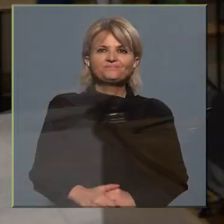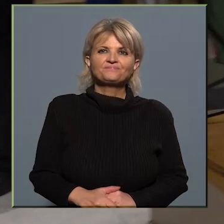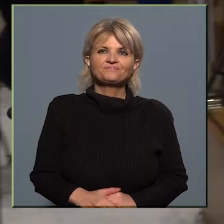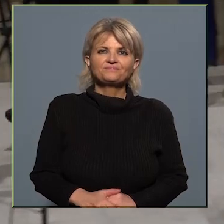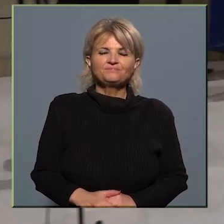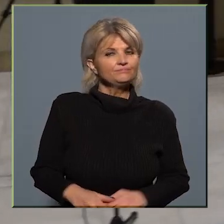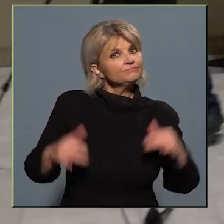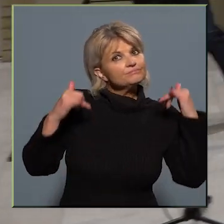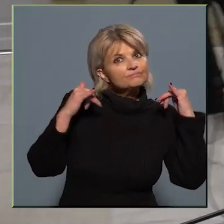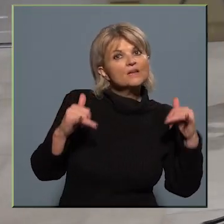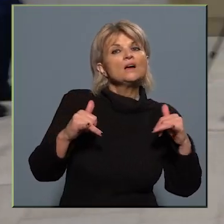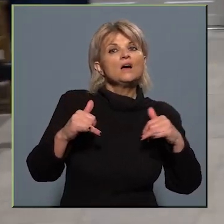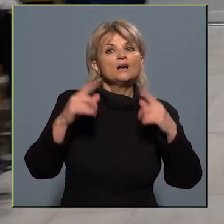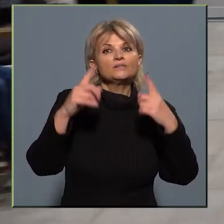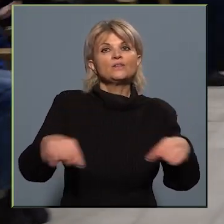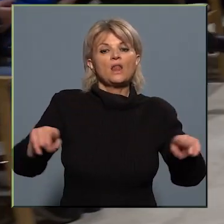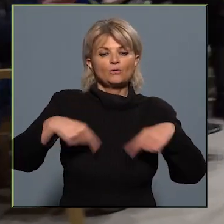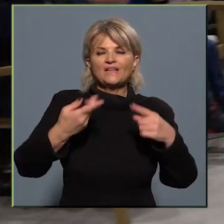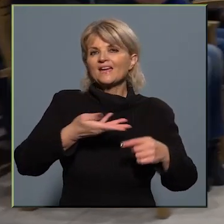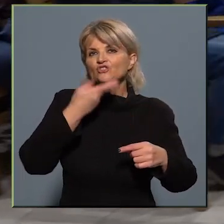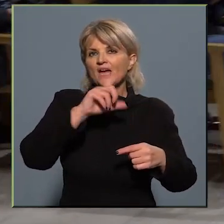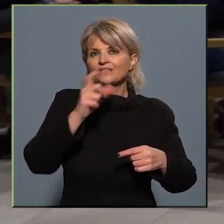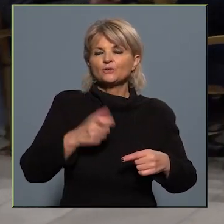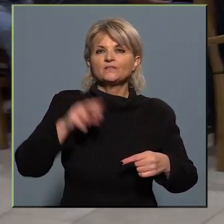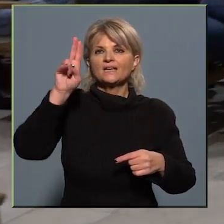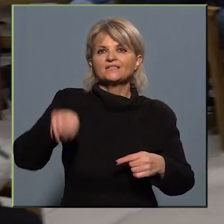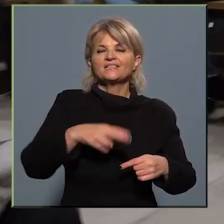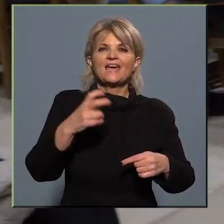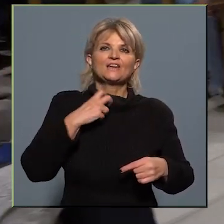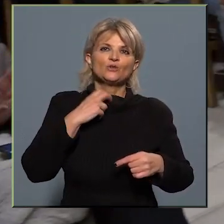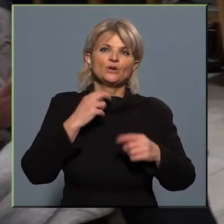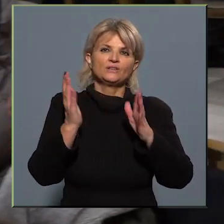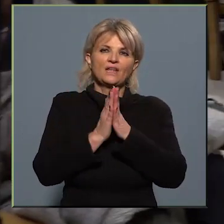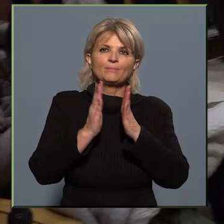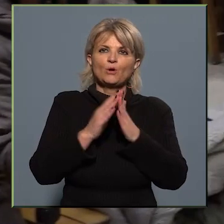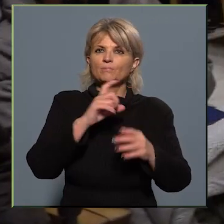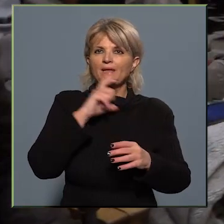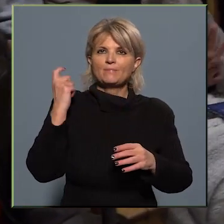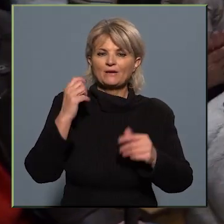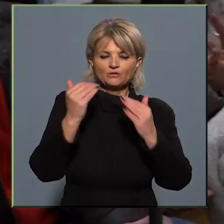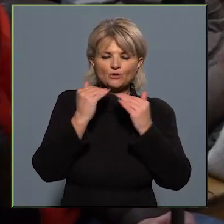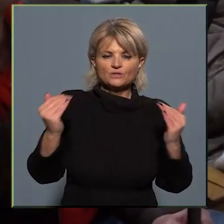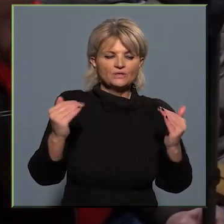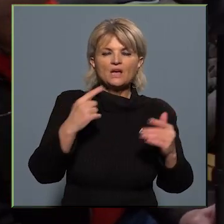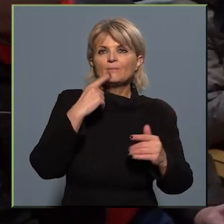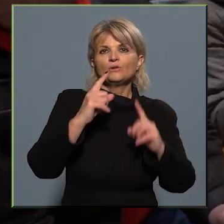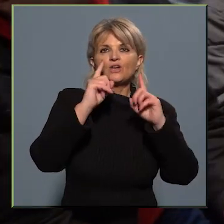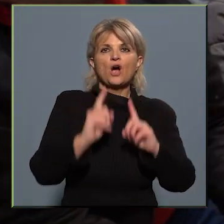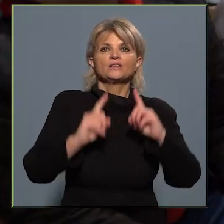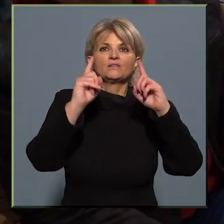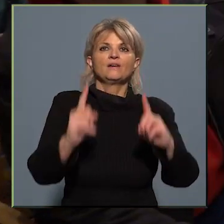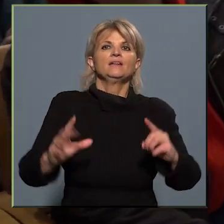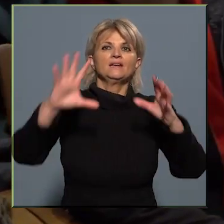A bámulatos dallamok után Cseh Zoltán, a Szent György templom plébánosa köszöntötte a résztvevőket, és mondta el az adventhoz